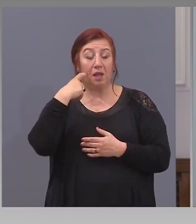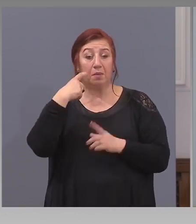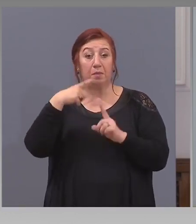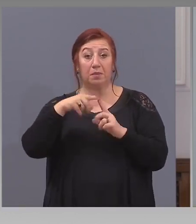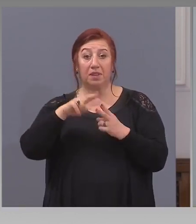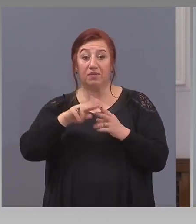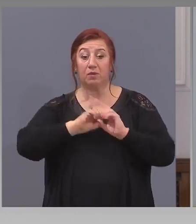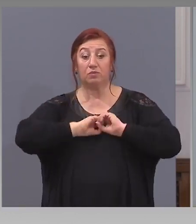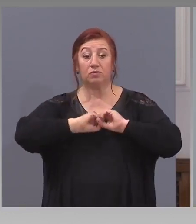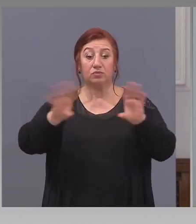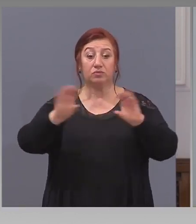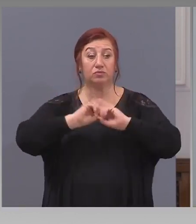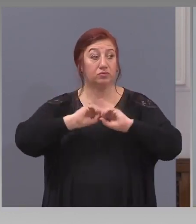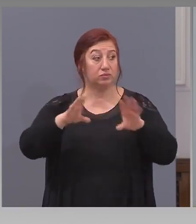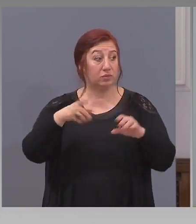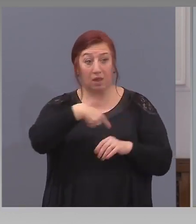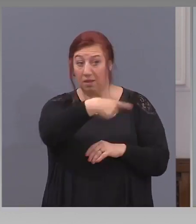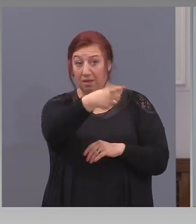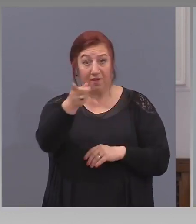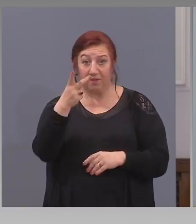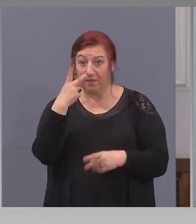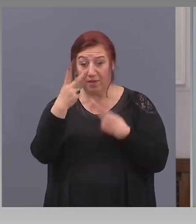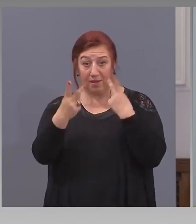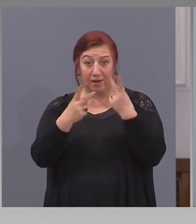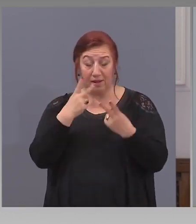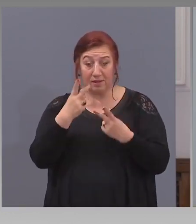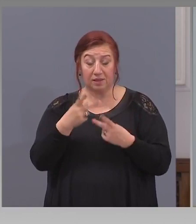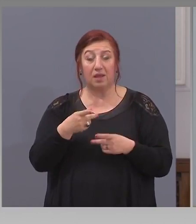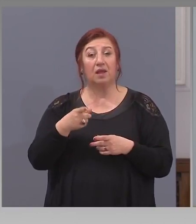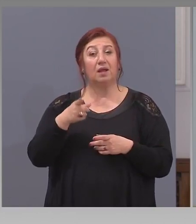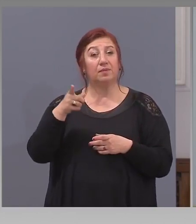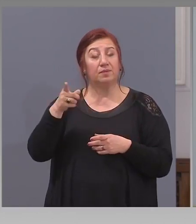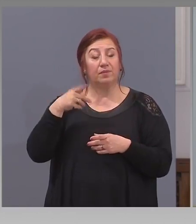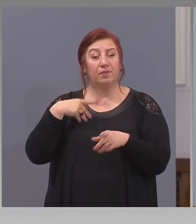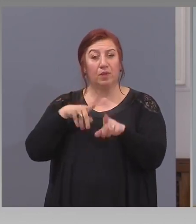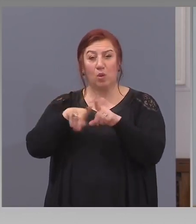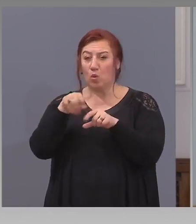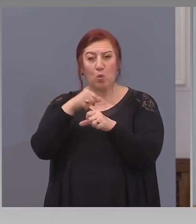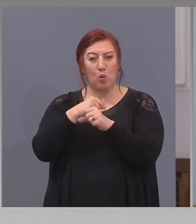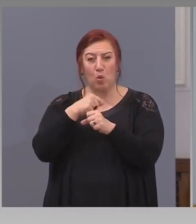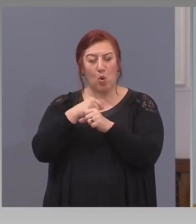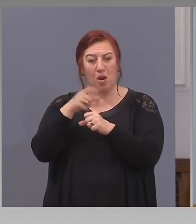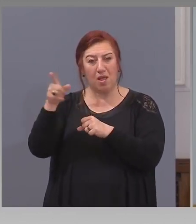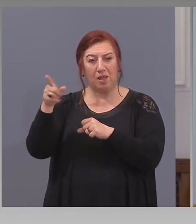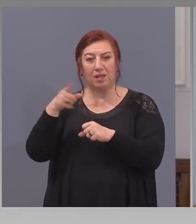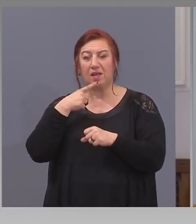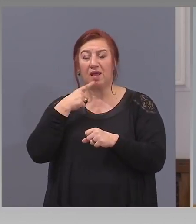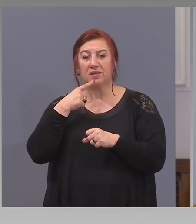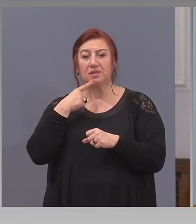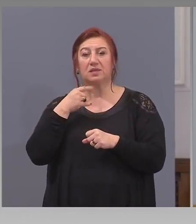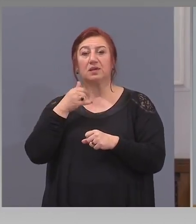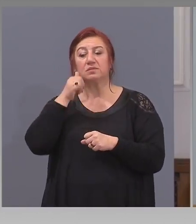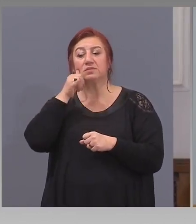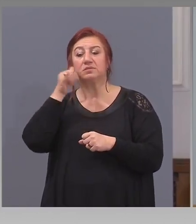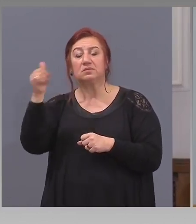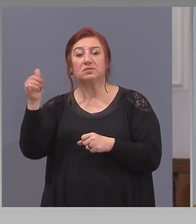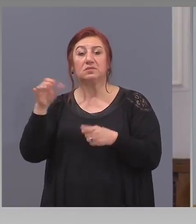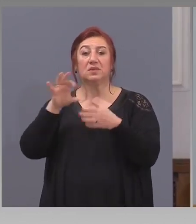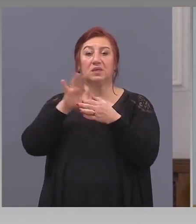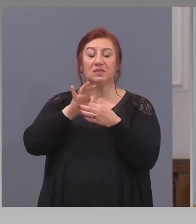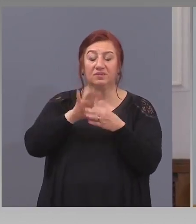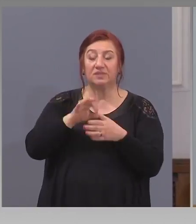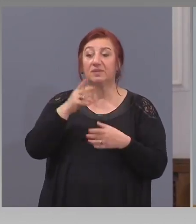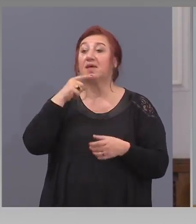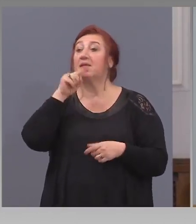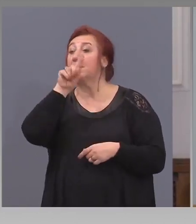Вие гледахте ли? Но и така каза. Даже между другото казах на колегите от да се свързват, да питат, да видим с какви